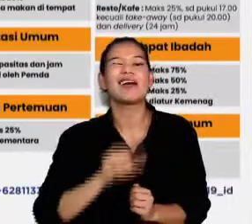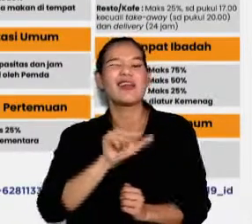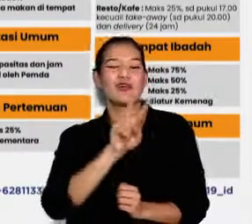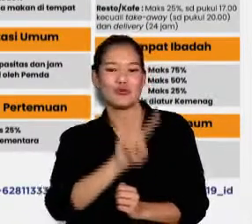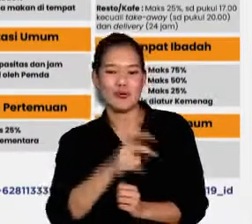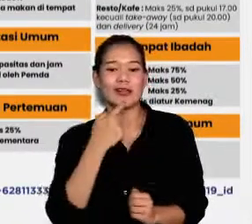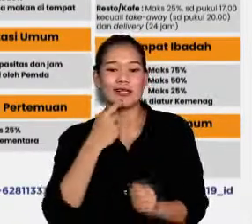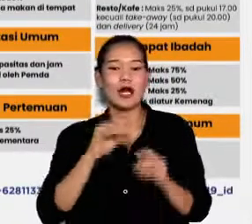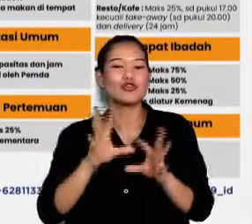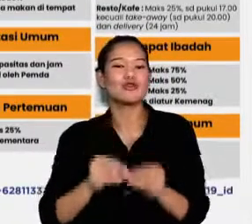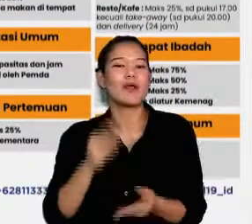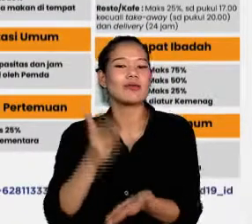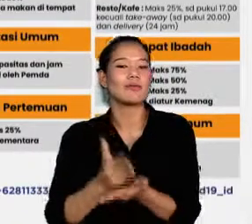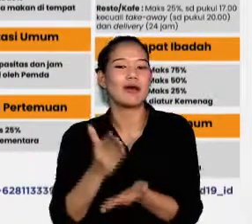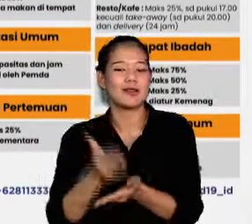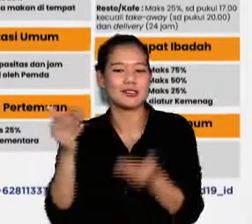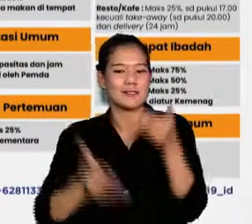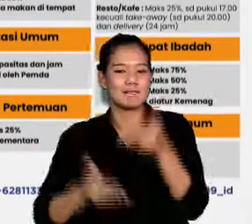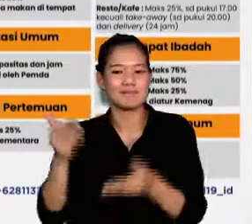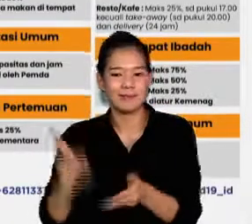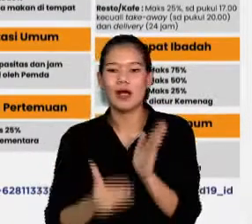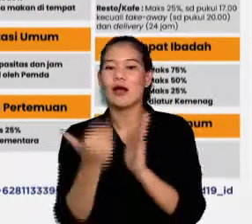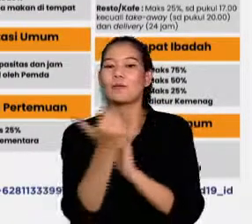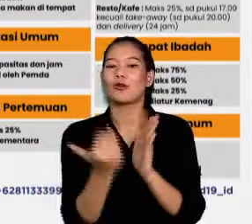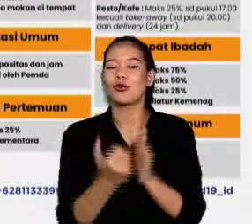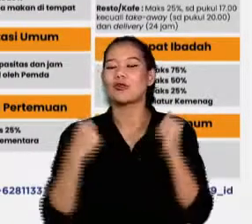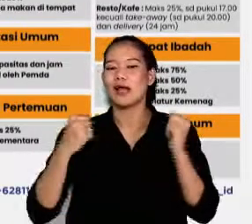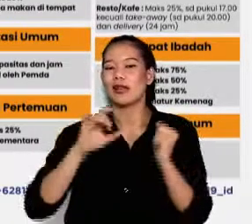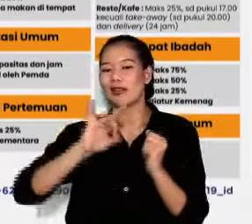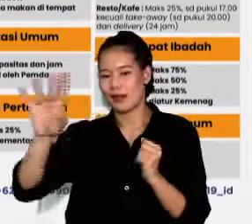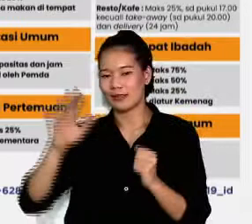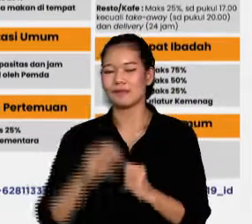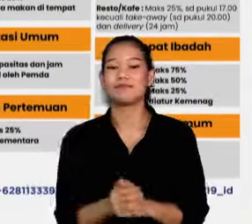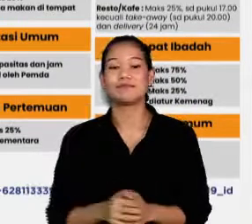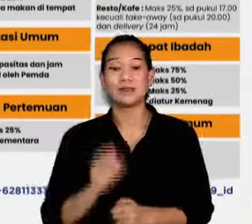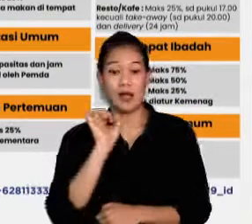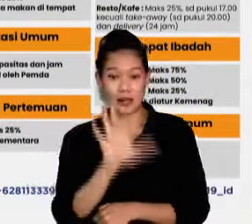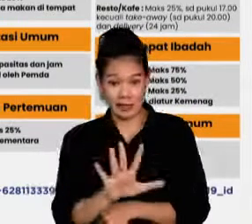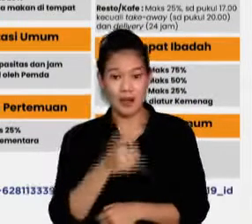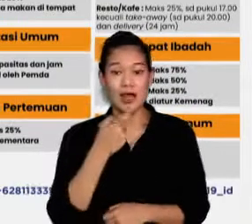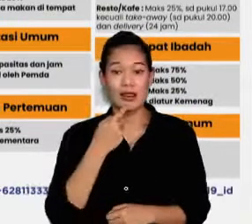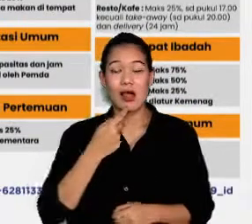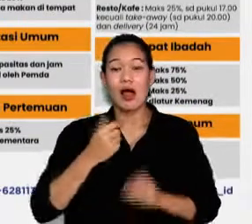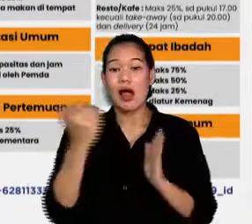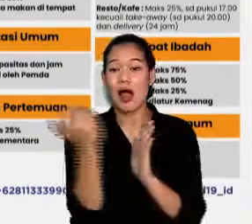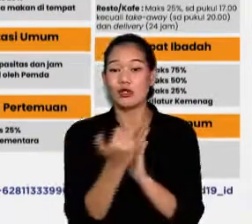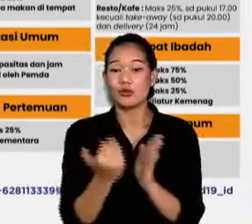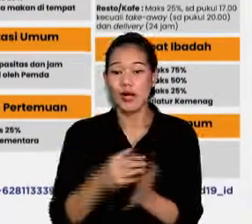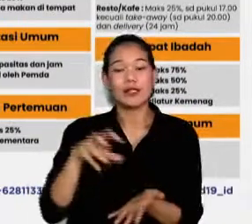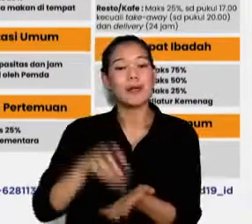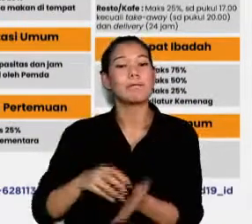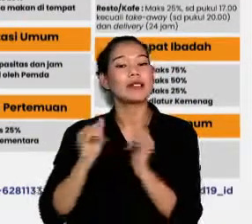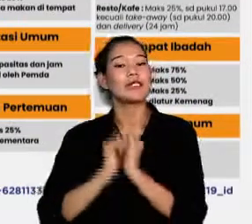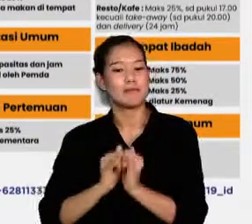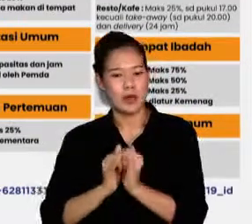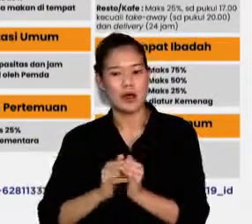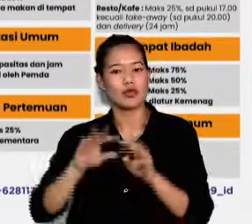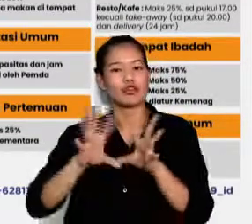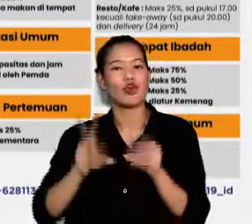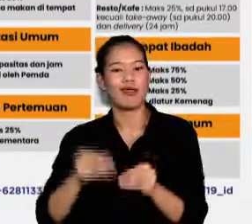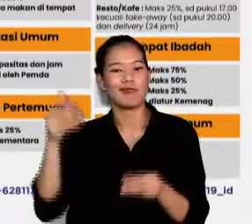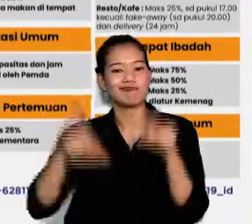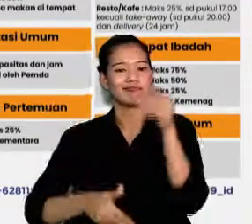pembatasan kapasitas dan penerapan rincian protokol kesehatan yang kelima pengaturan tempat anda dengan